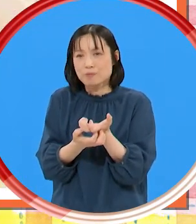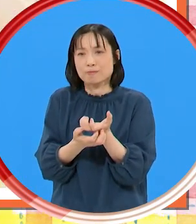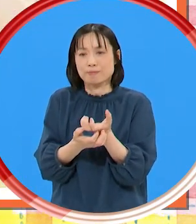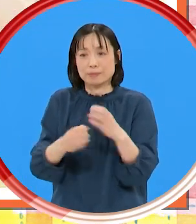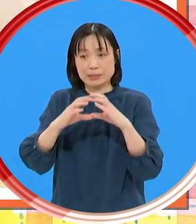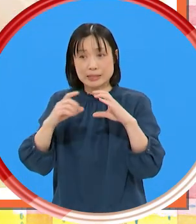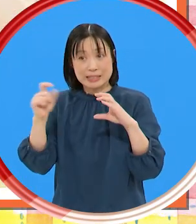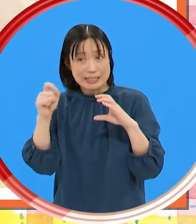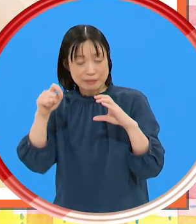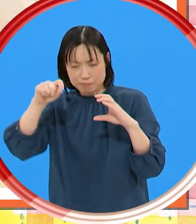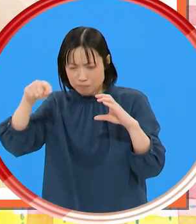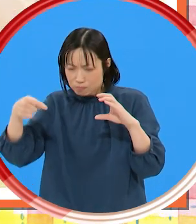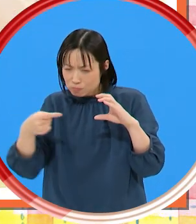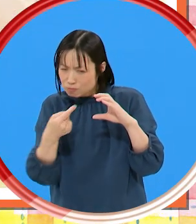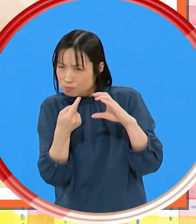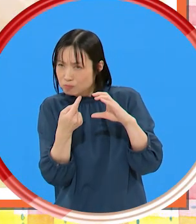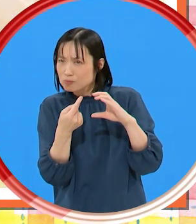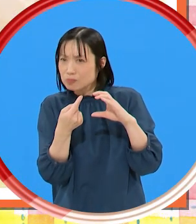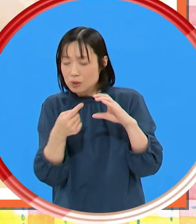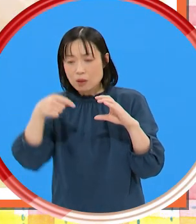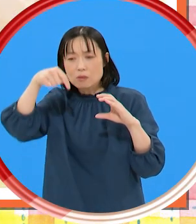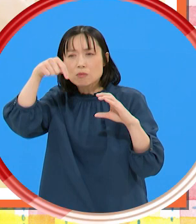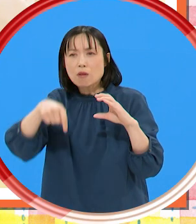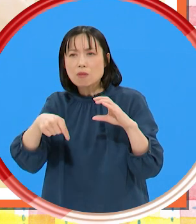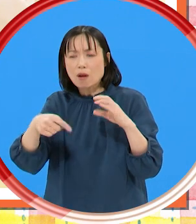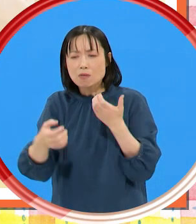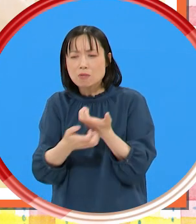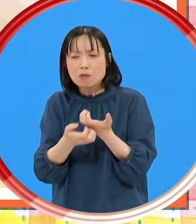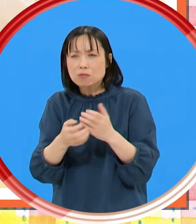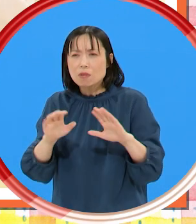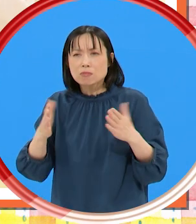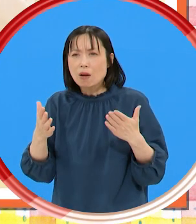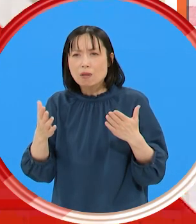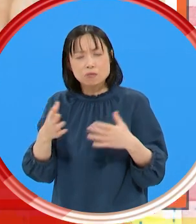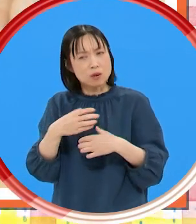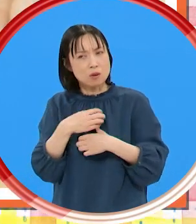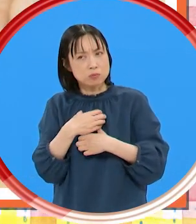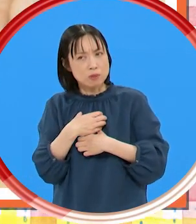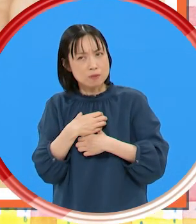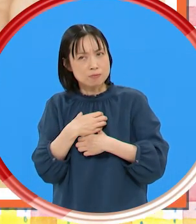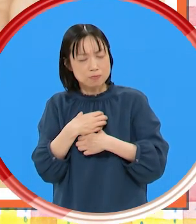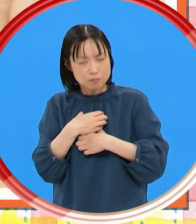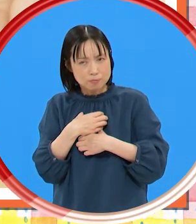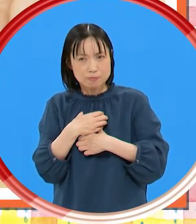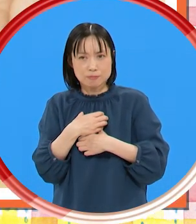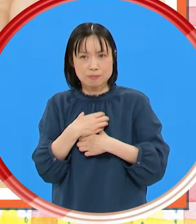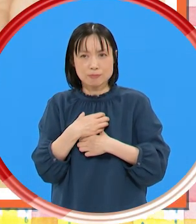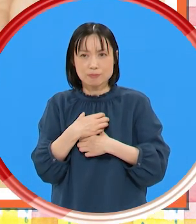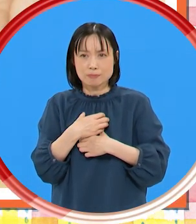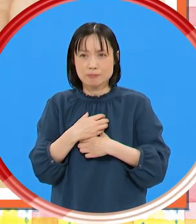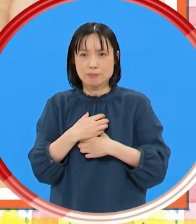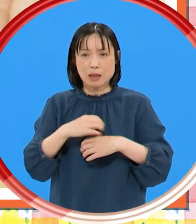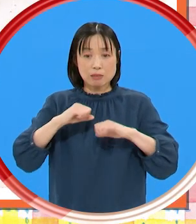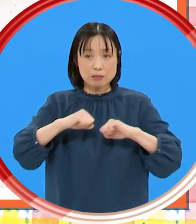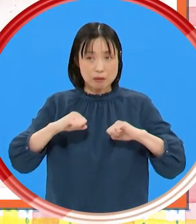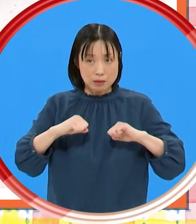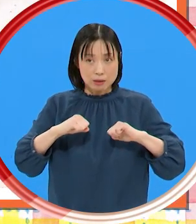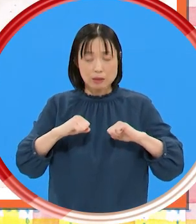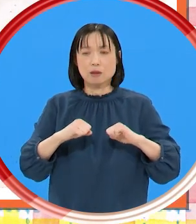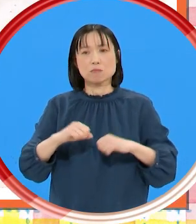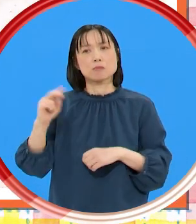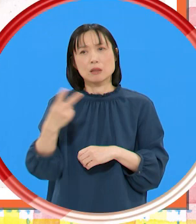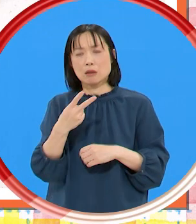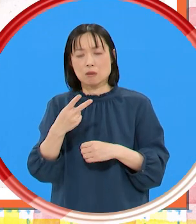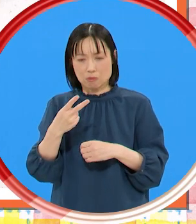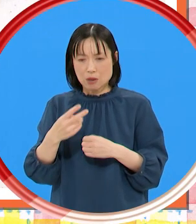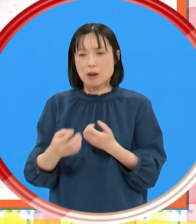は中まで入り込んでいることがあるので、このように表面は焼けていても中に火が通っていないと危険です。レアな肉